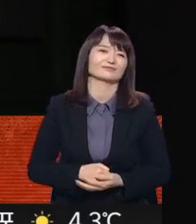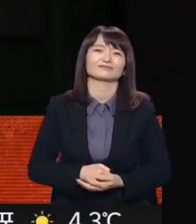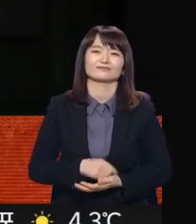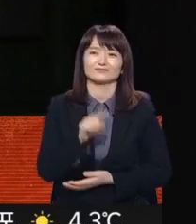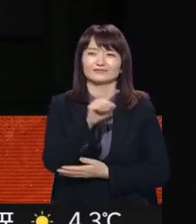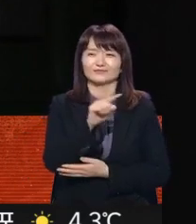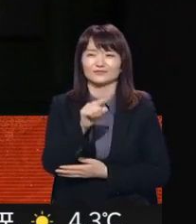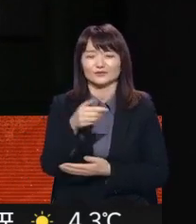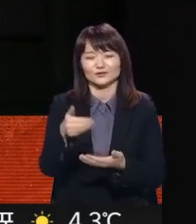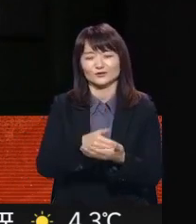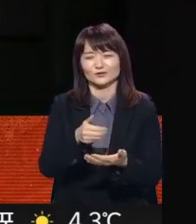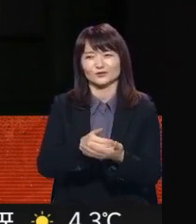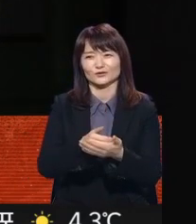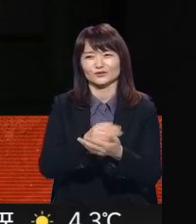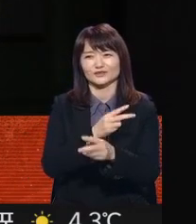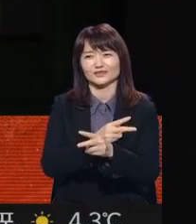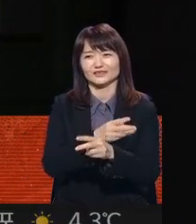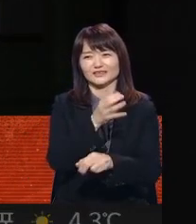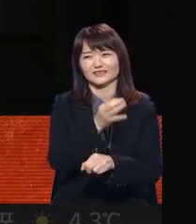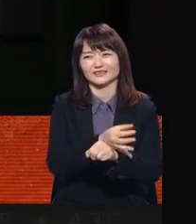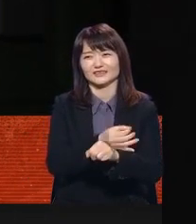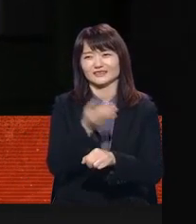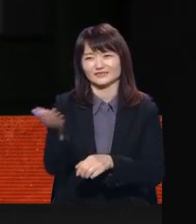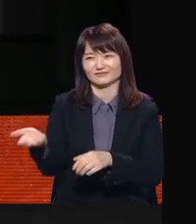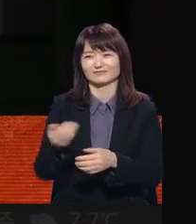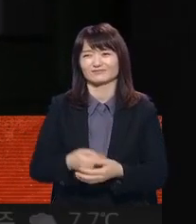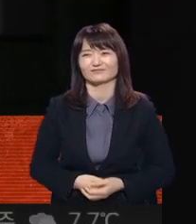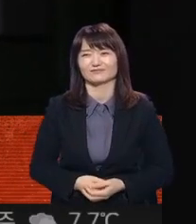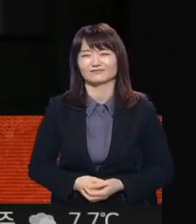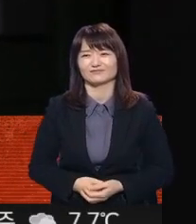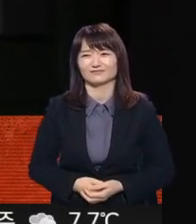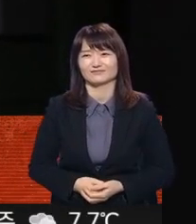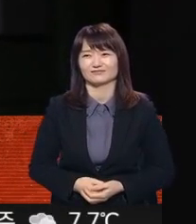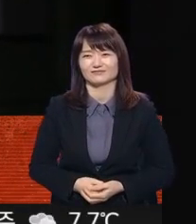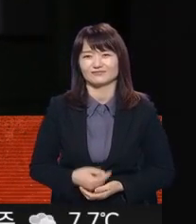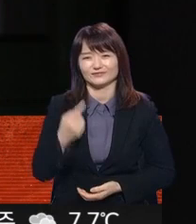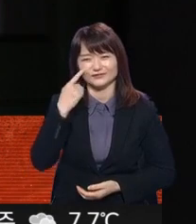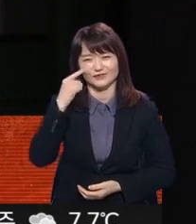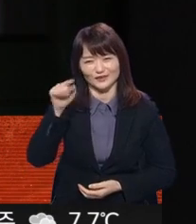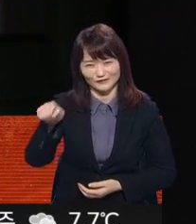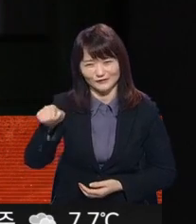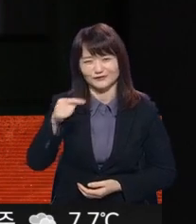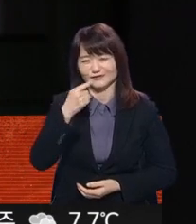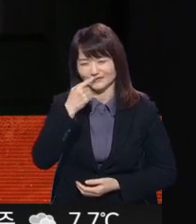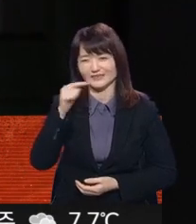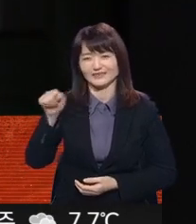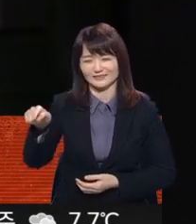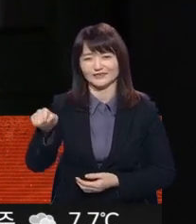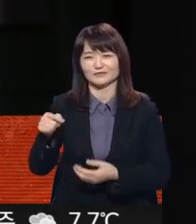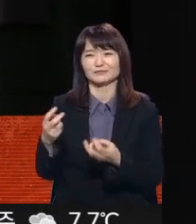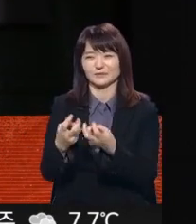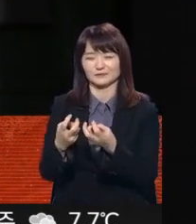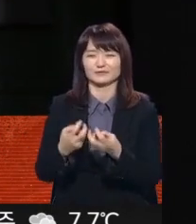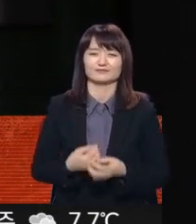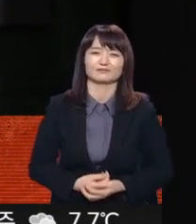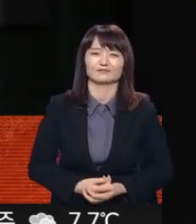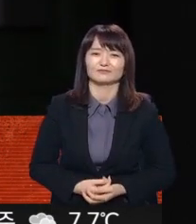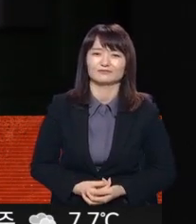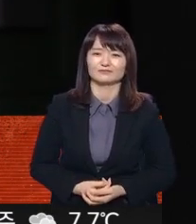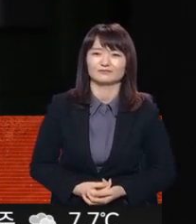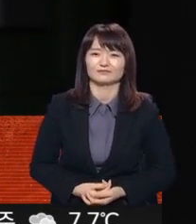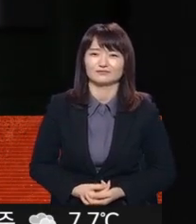주도록 하겠습니다. 아유, 그건 좀 그렇다. 눈눈이 전법으로 가겠습니다. 진짜. 알겠습니다. 자, 우리 가족 여러분들. 네,